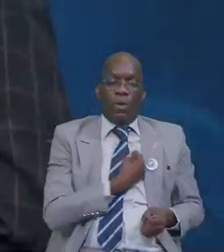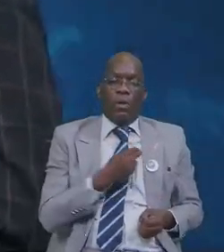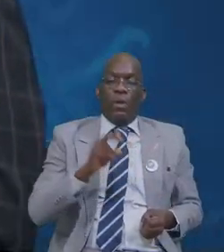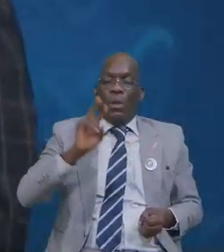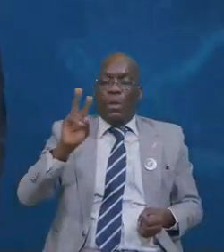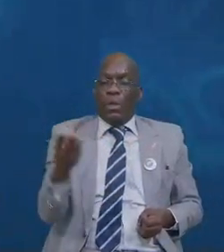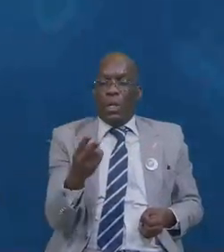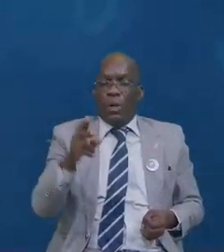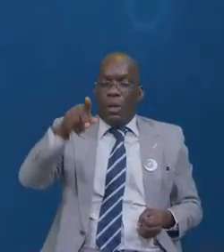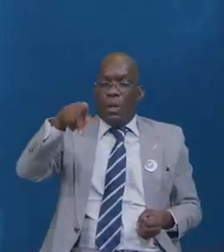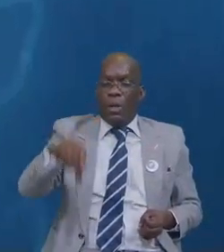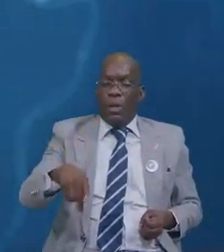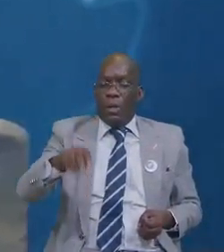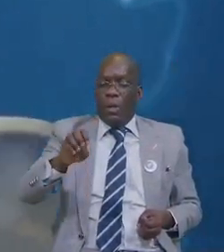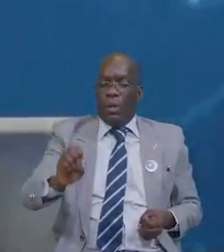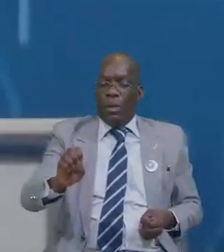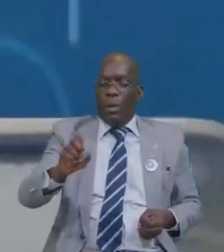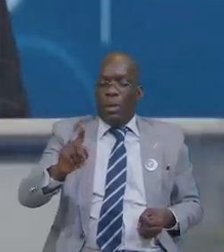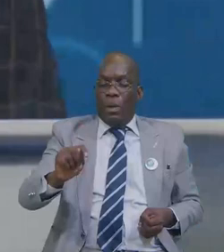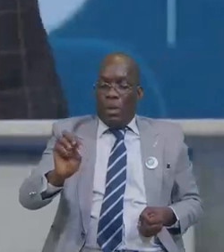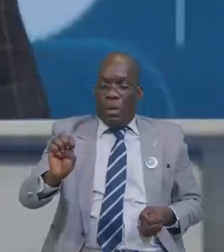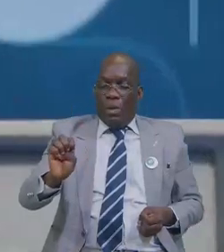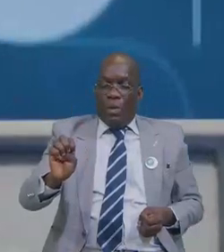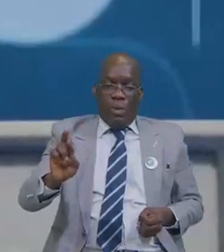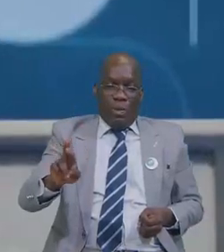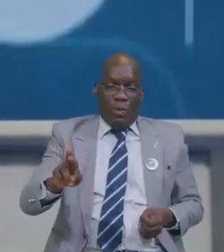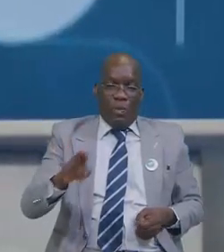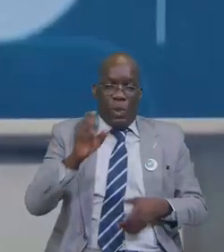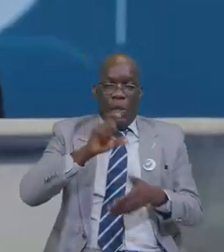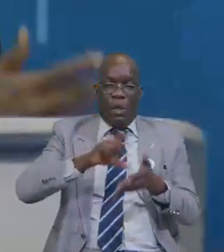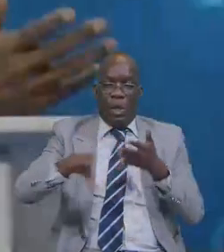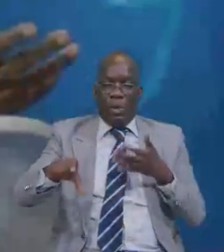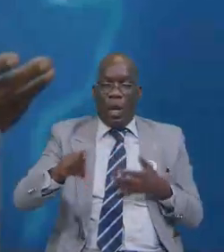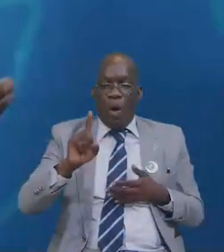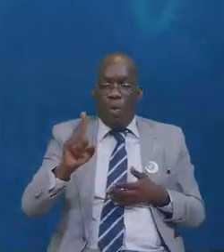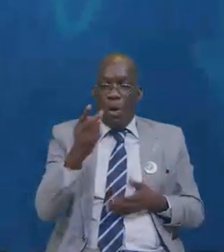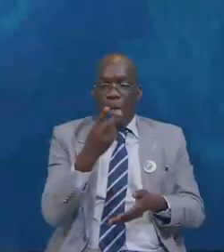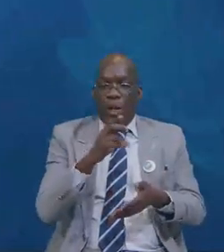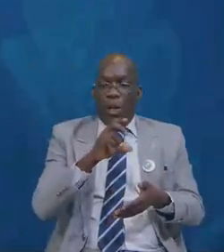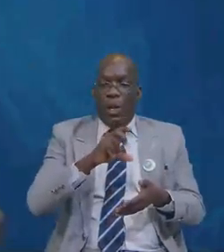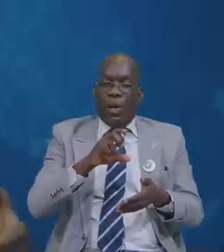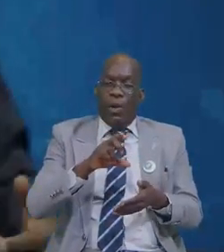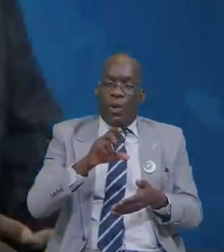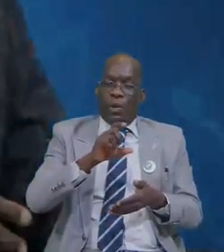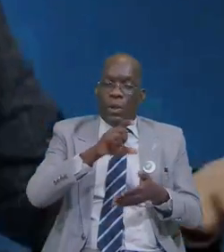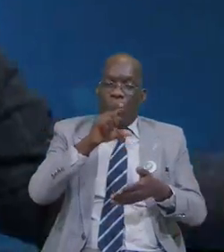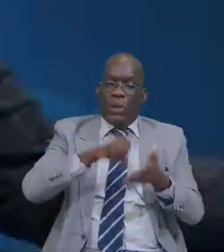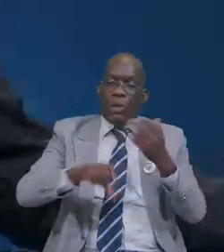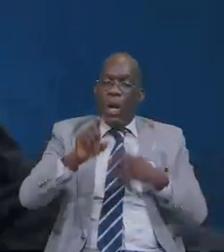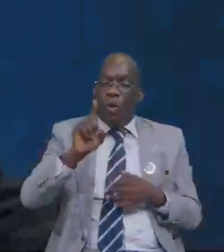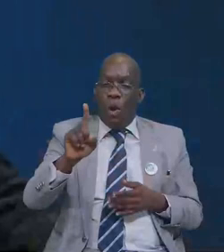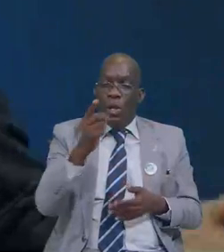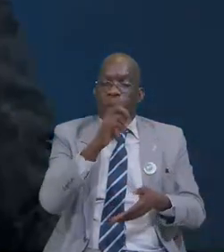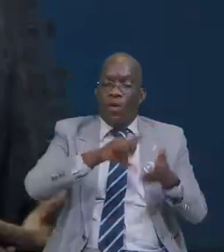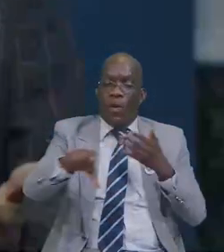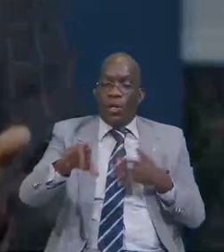En 2 Pierre au chapitre 1. En 2 Pierre chapitre 1. Voyons le verset 3. Selon